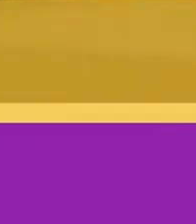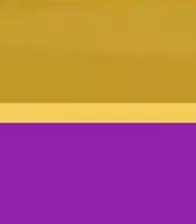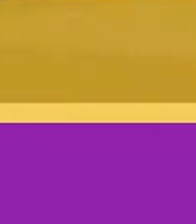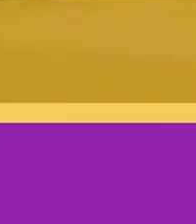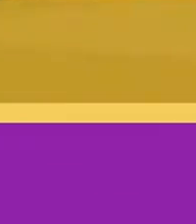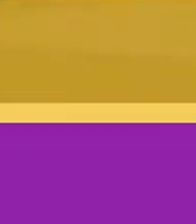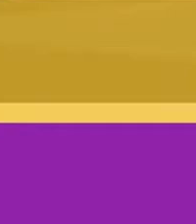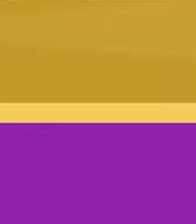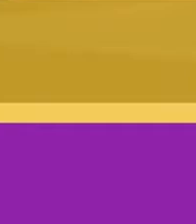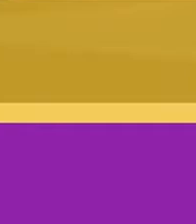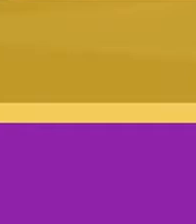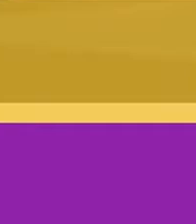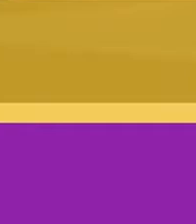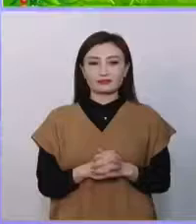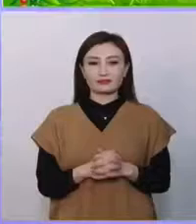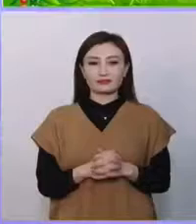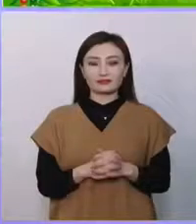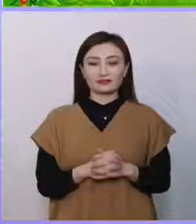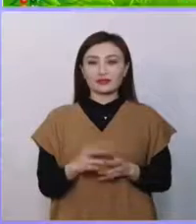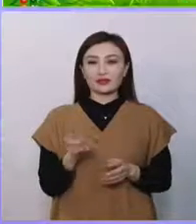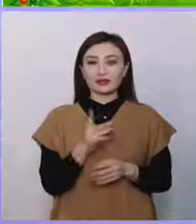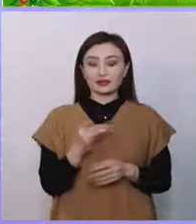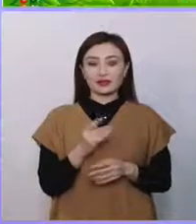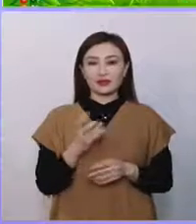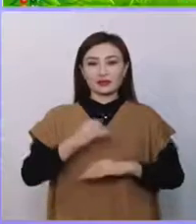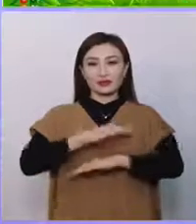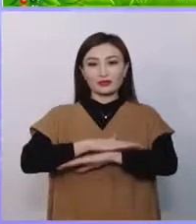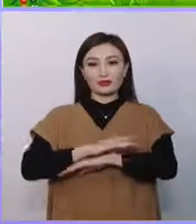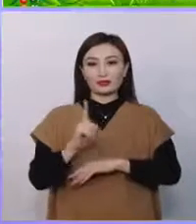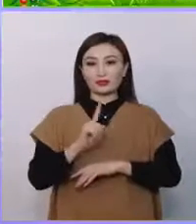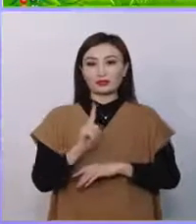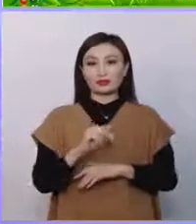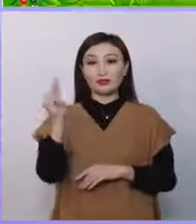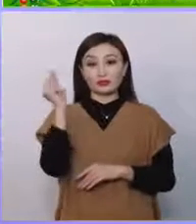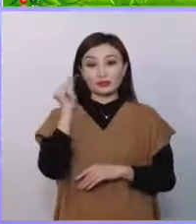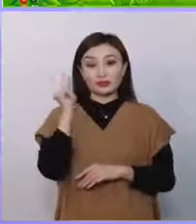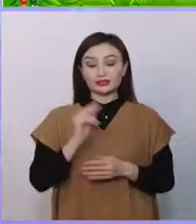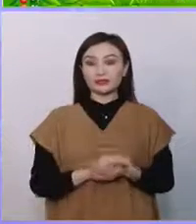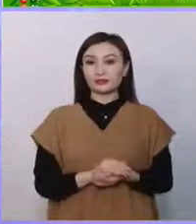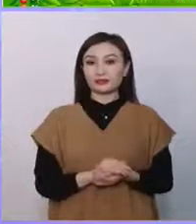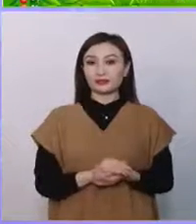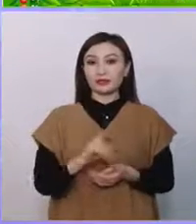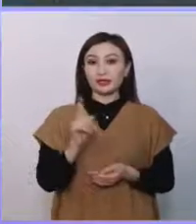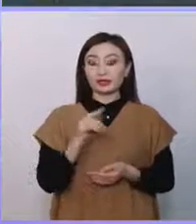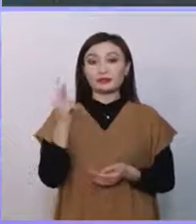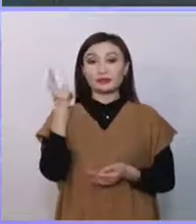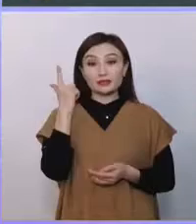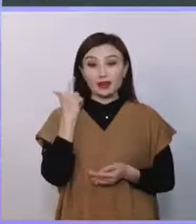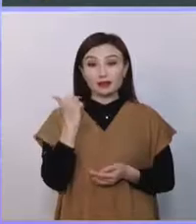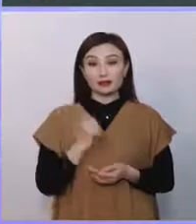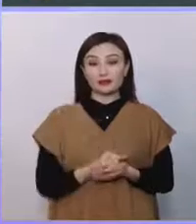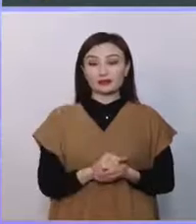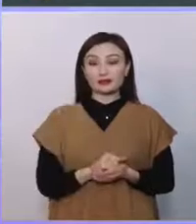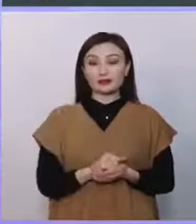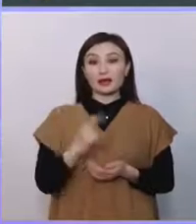деле урок мы на уроке чтобы учиться чтобы знать